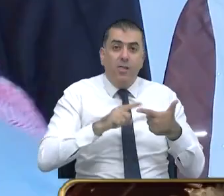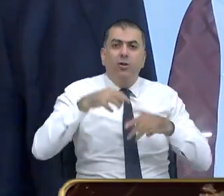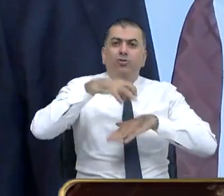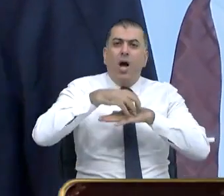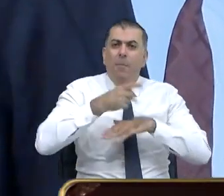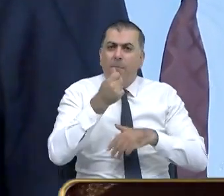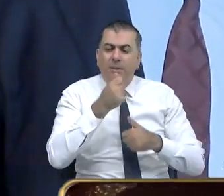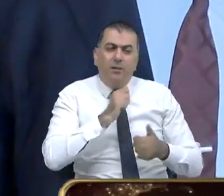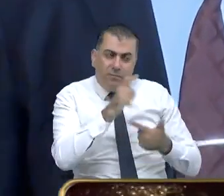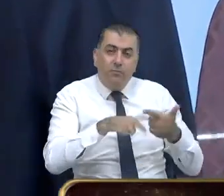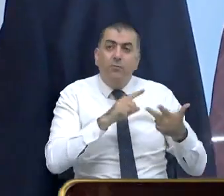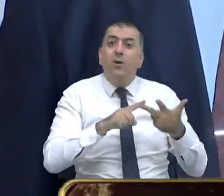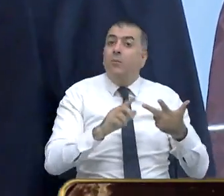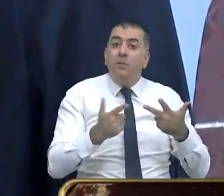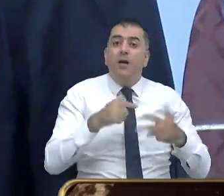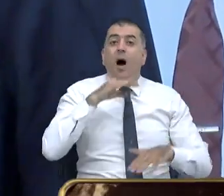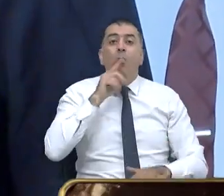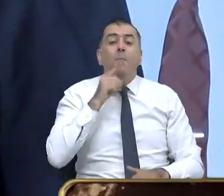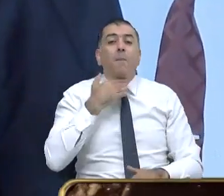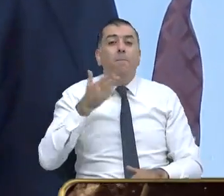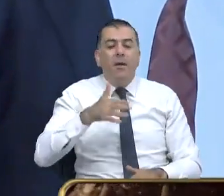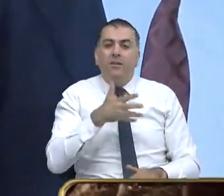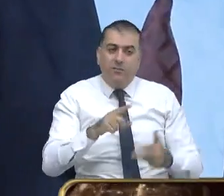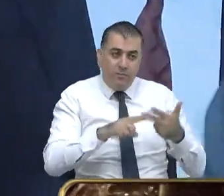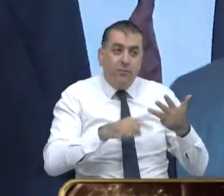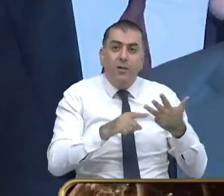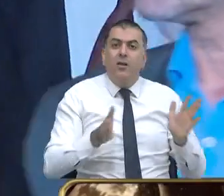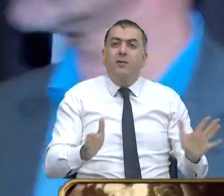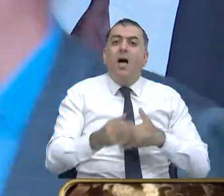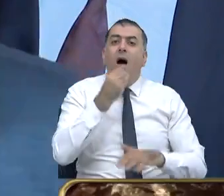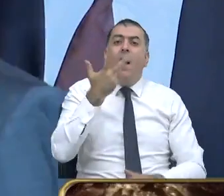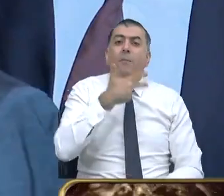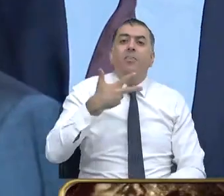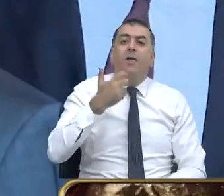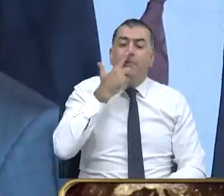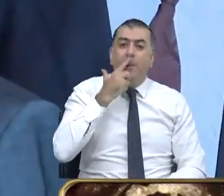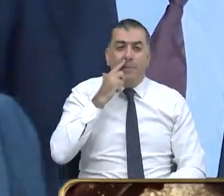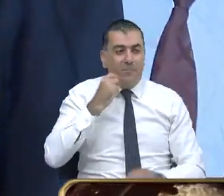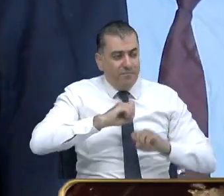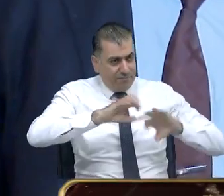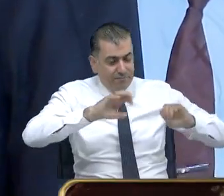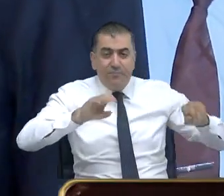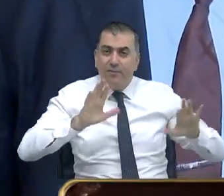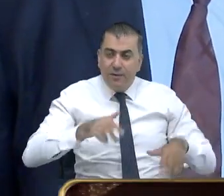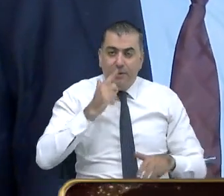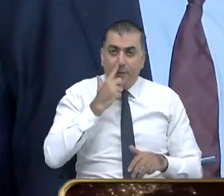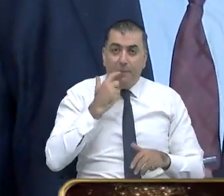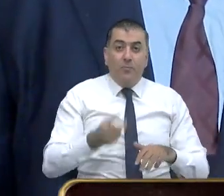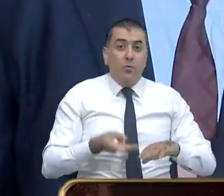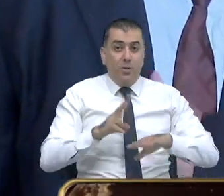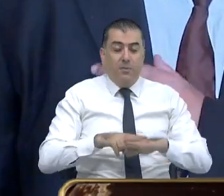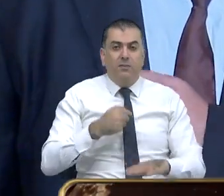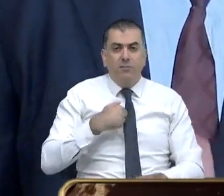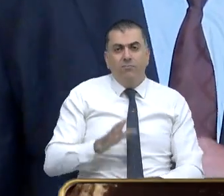ومساعدات لايتام طرود خيريه 300 طرد من المؤسسه الاستهلاكيه المدنيه ايضا تم تفقد